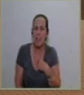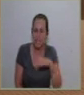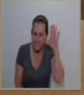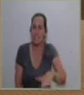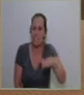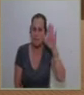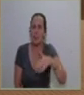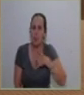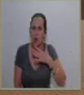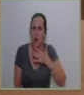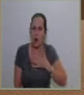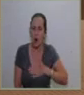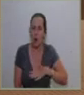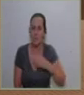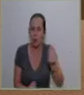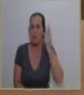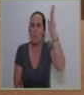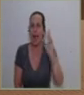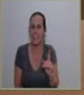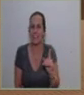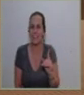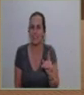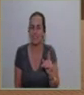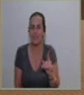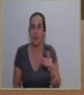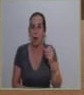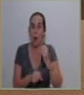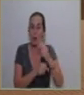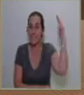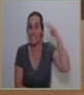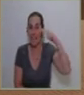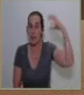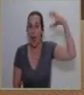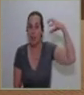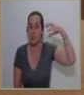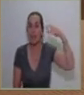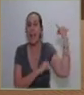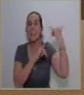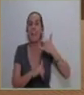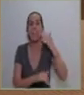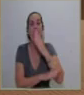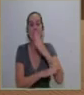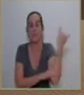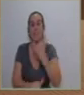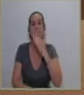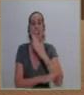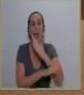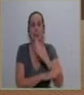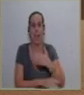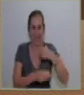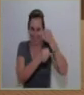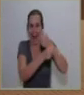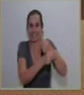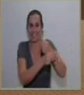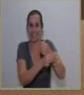שים, אנחנו רוצים דברים מהעתיד. הנה, זה עושה צל מאבו שמש. אוי, לך תביא קרשים. לך תביא קרשים, אני אחזיק